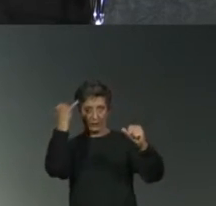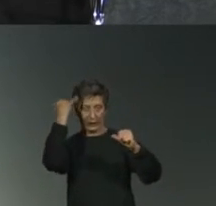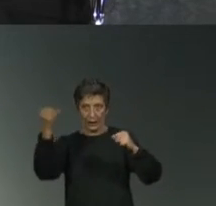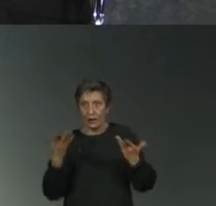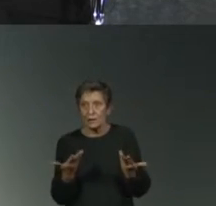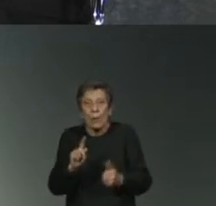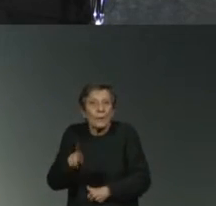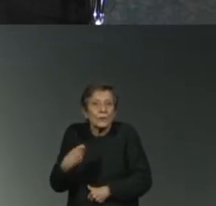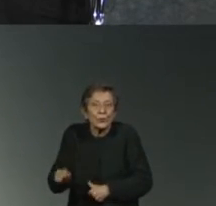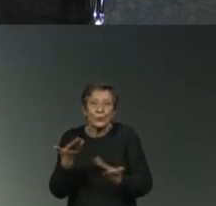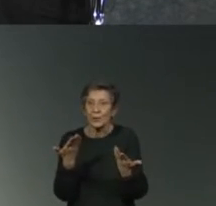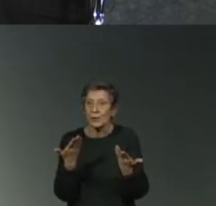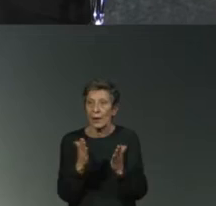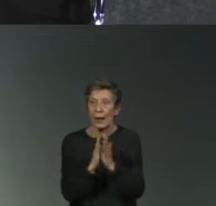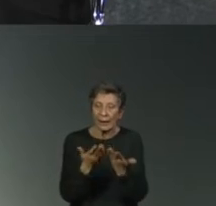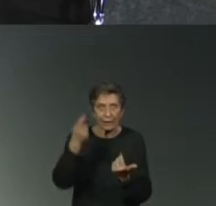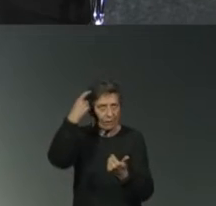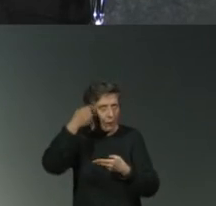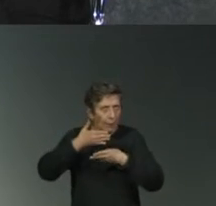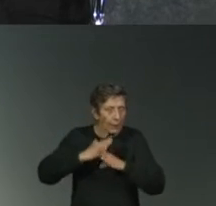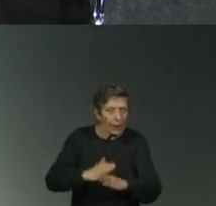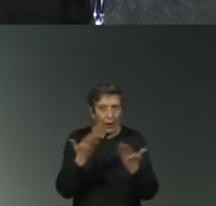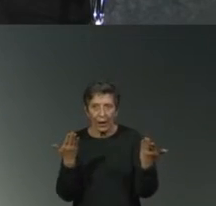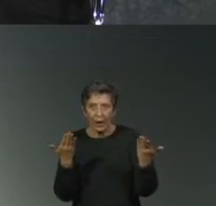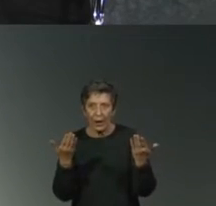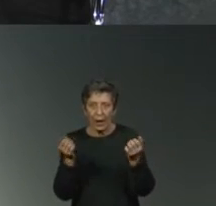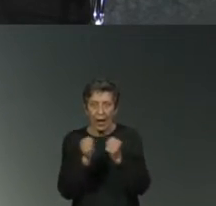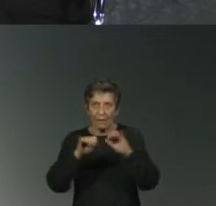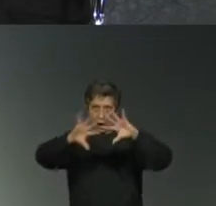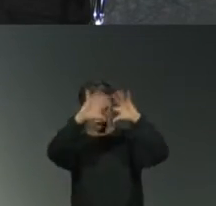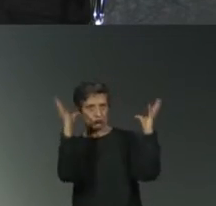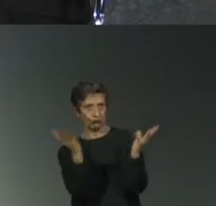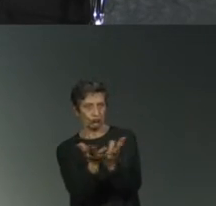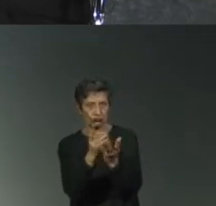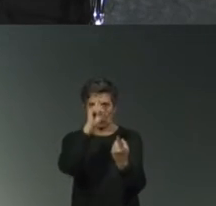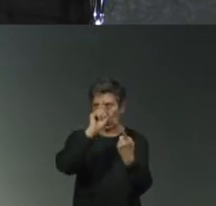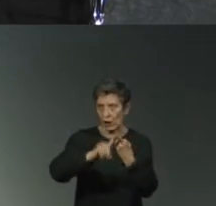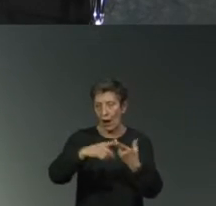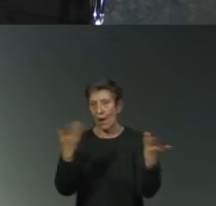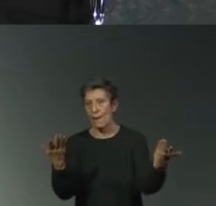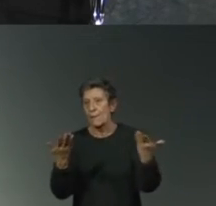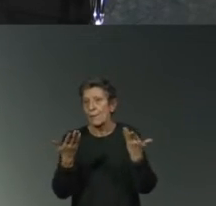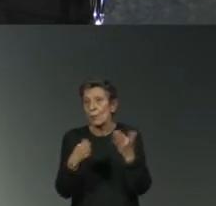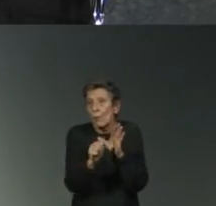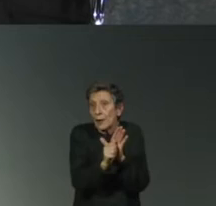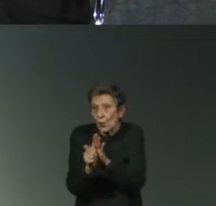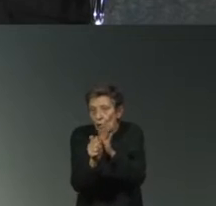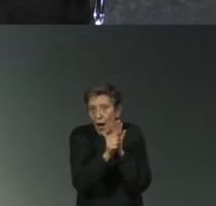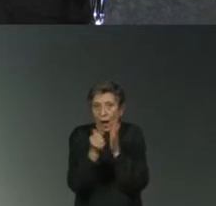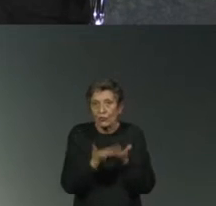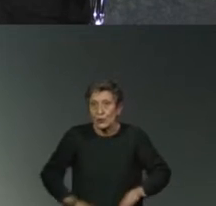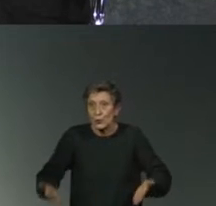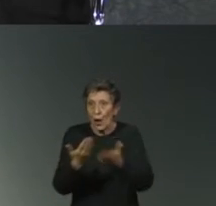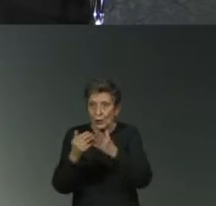suffisant d'avoir ce livre en tête avec, disons, une couleur générale, des thématiques, des personnages, des